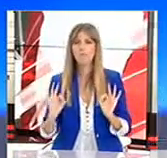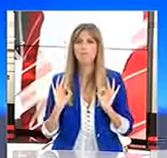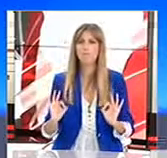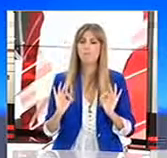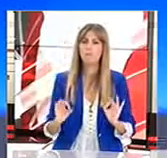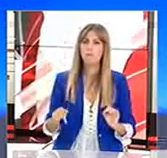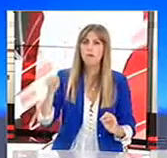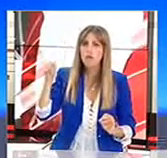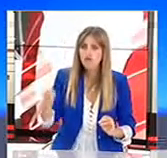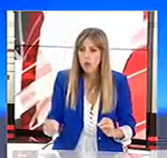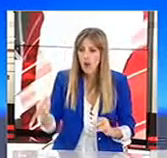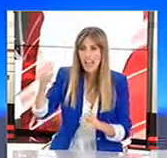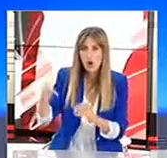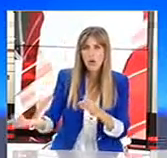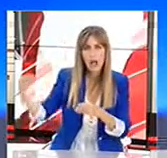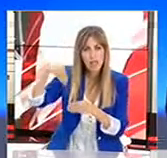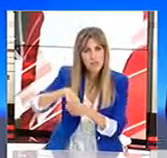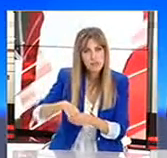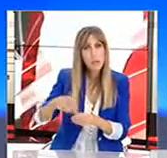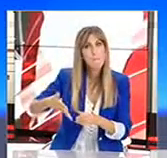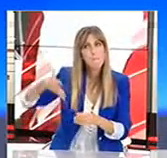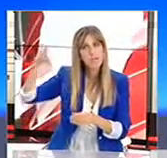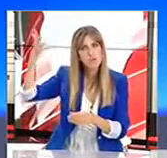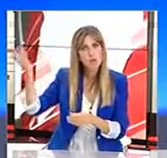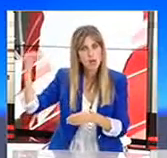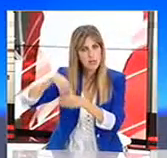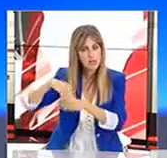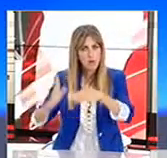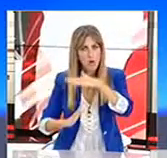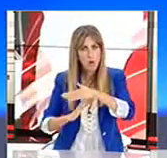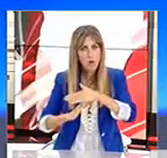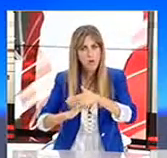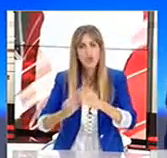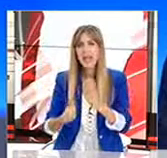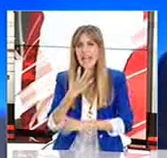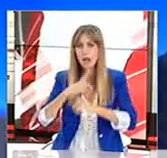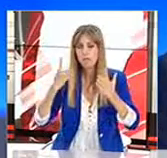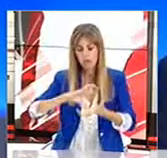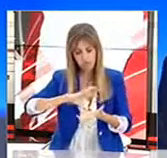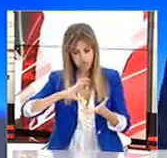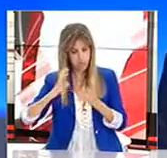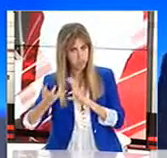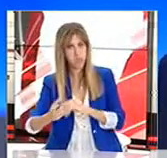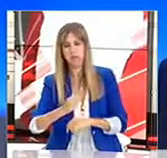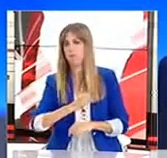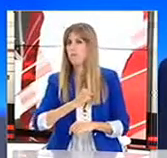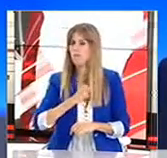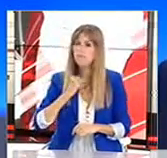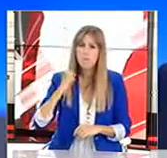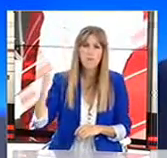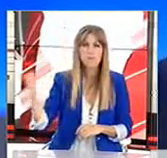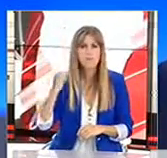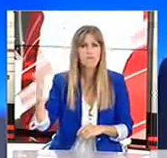έχουμε σχέδιο τόσο διαφορετικό όσο η μέρα με τη νύχτα, αλλά είμαστε ανοιχτοί σε διάλογο και